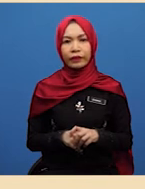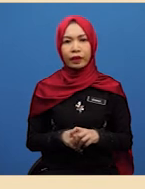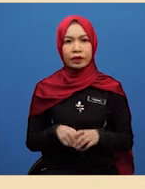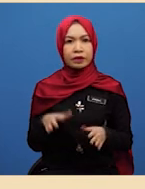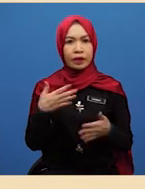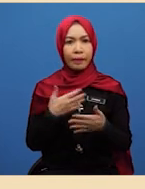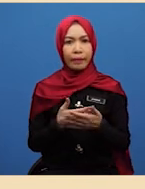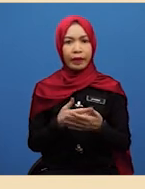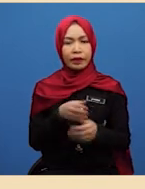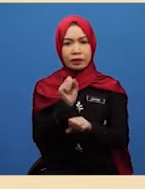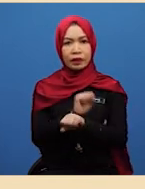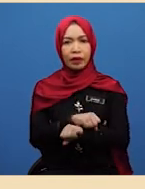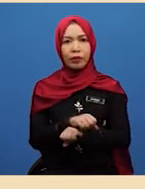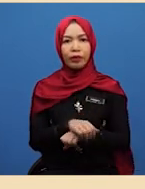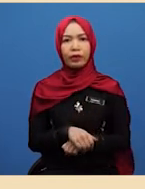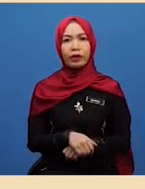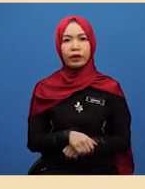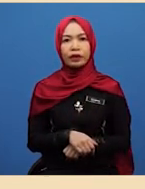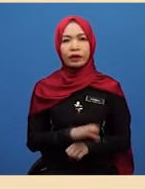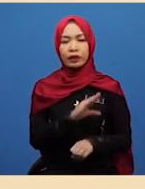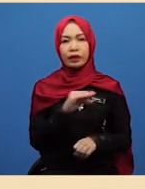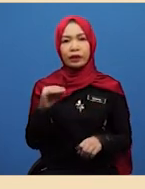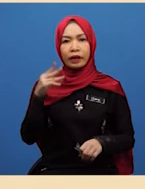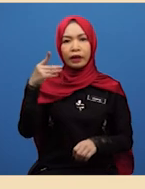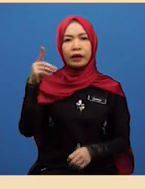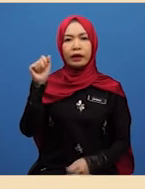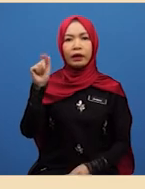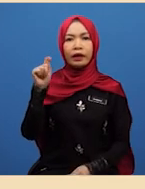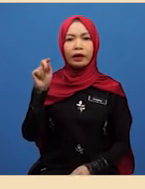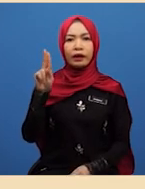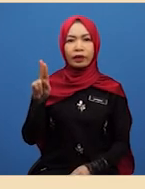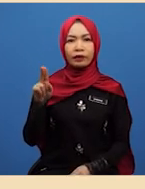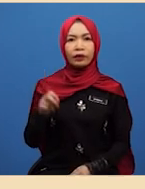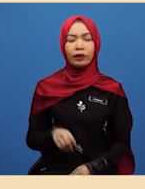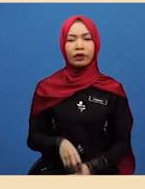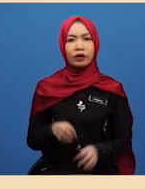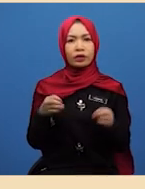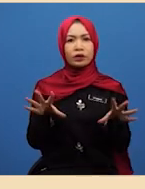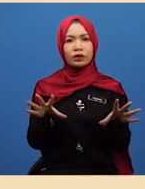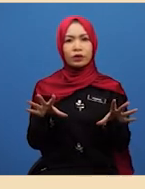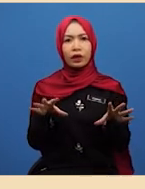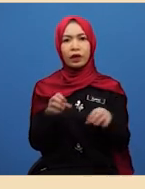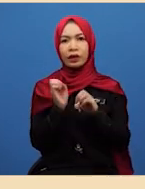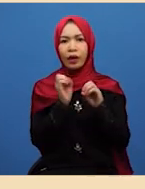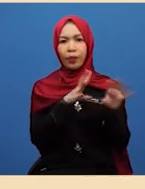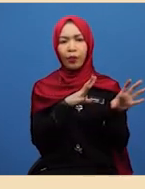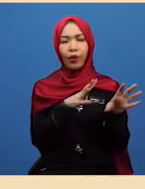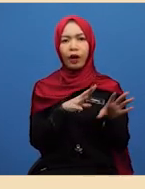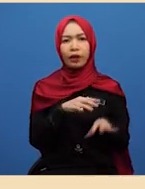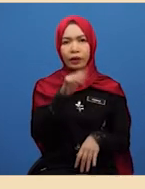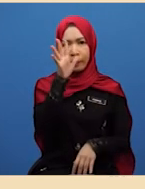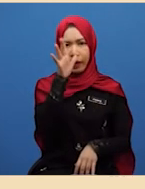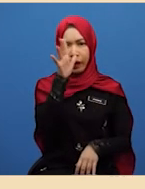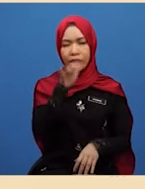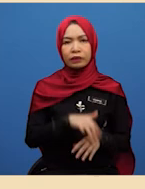Singapura. Datu Patinggi Abang Abdul Ghafur bin Abang Kahar pula dibuang ke Melaka.